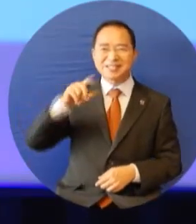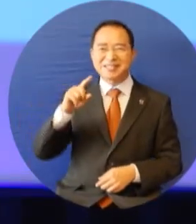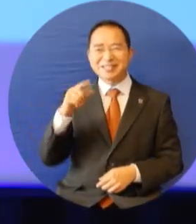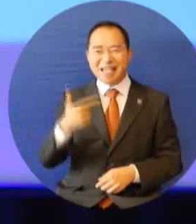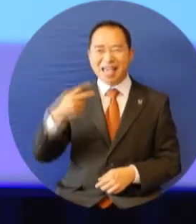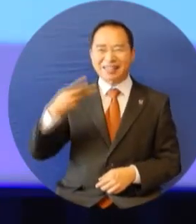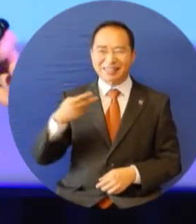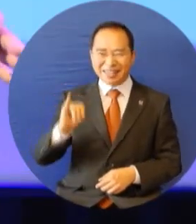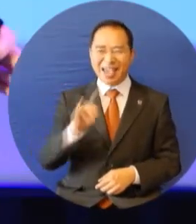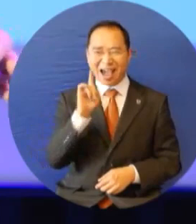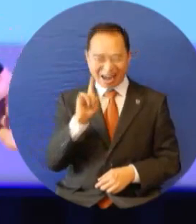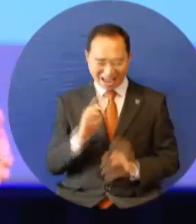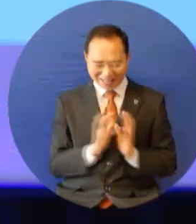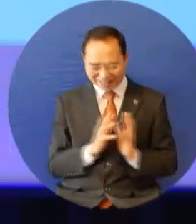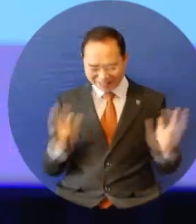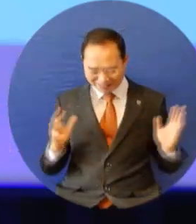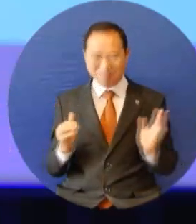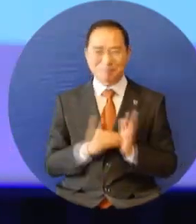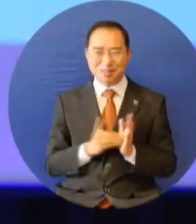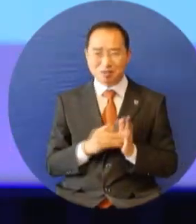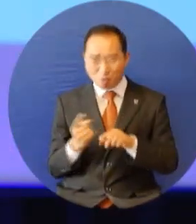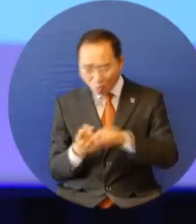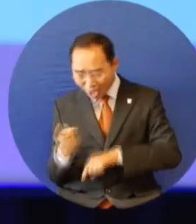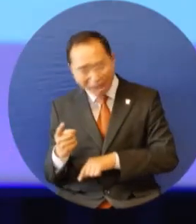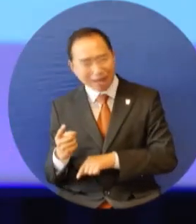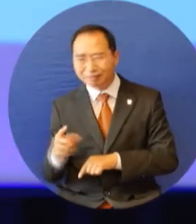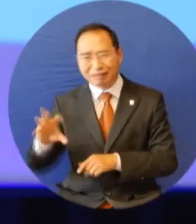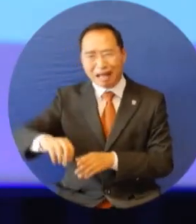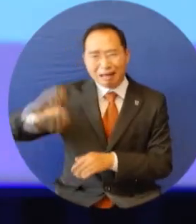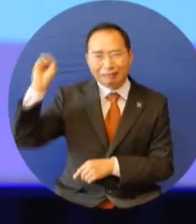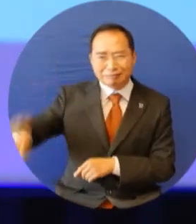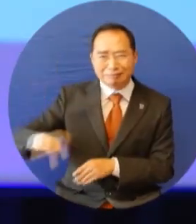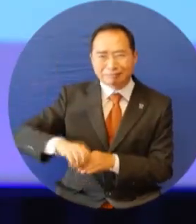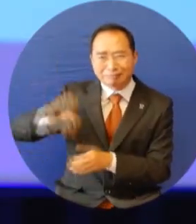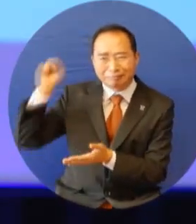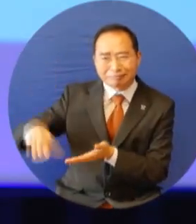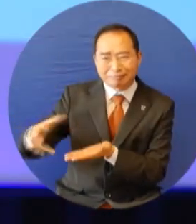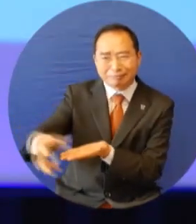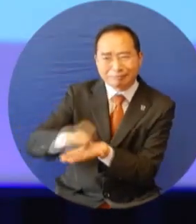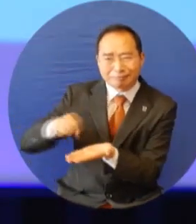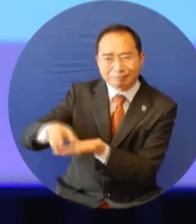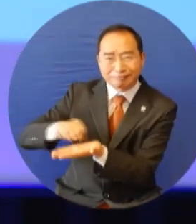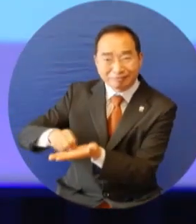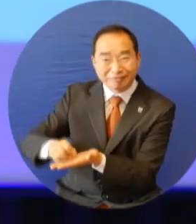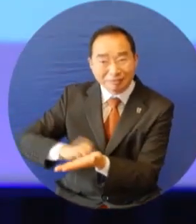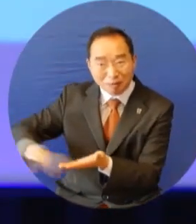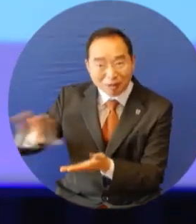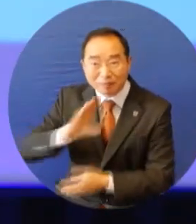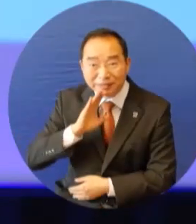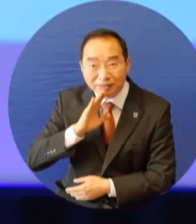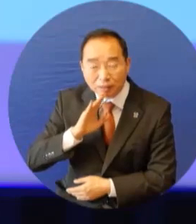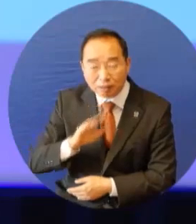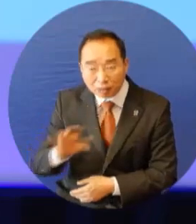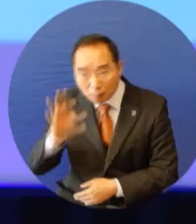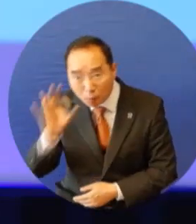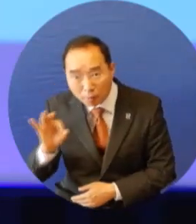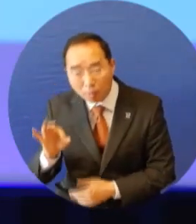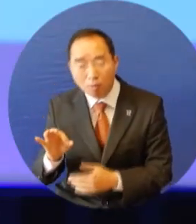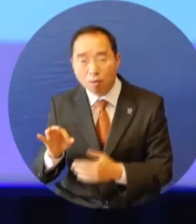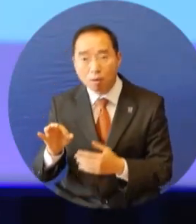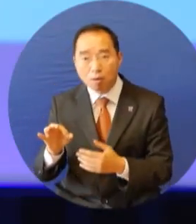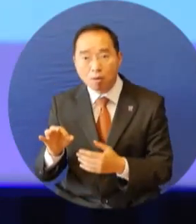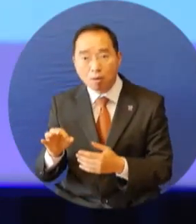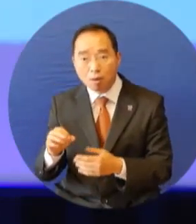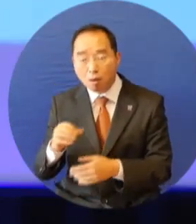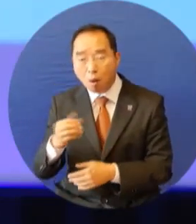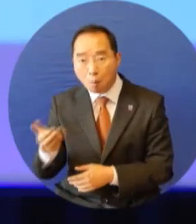잡초라고 해서 네네, 잔디만 네네. 키우고. 네 맞아요. 예. 근데 사실 그 사이 사이에도 좋은 게 되게 많거든. 예.